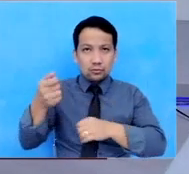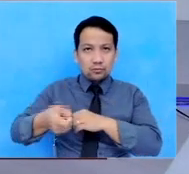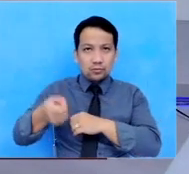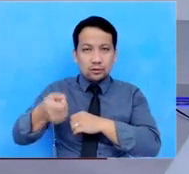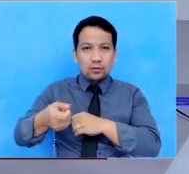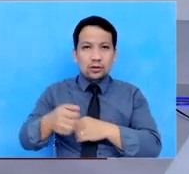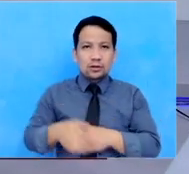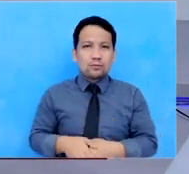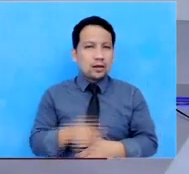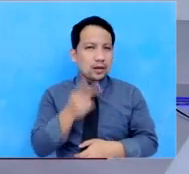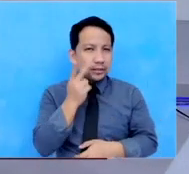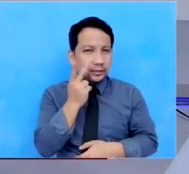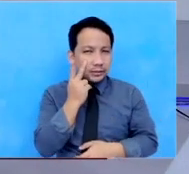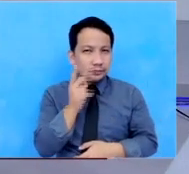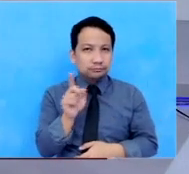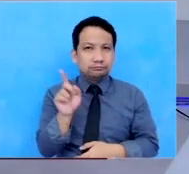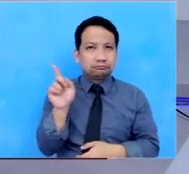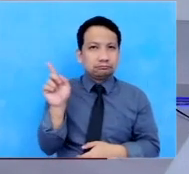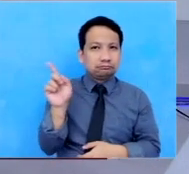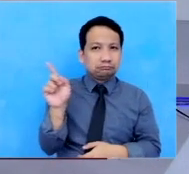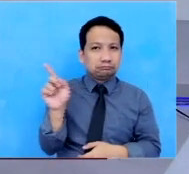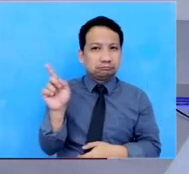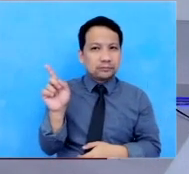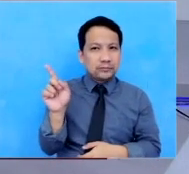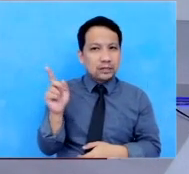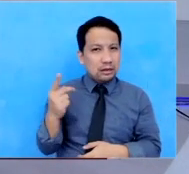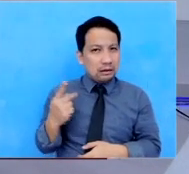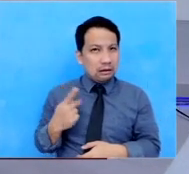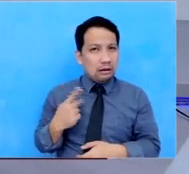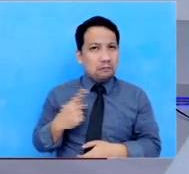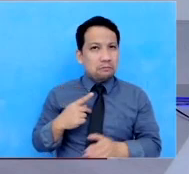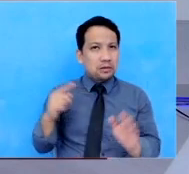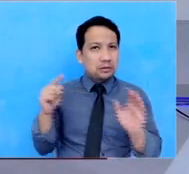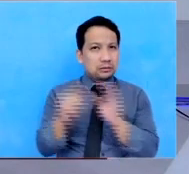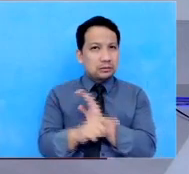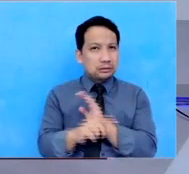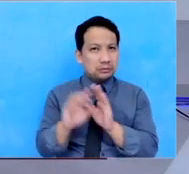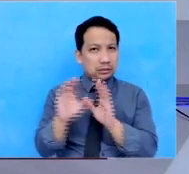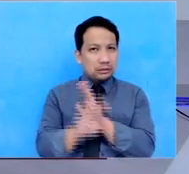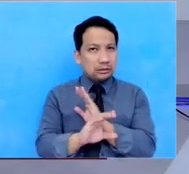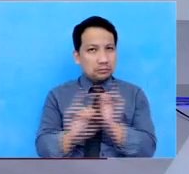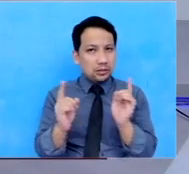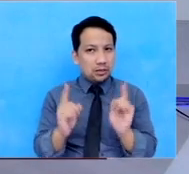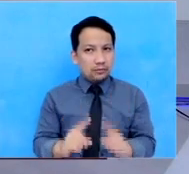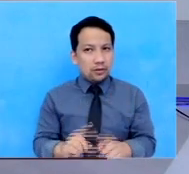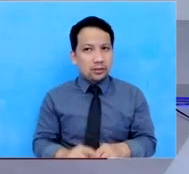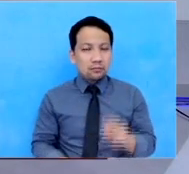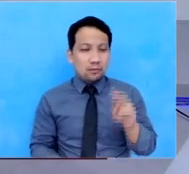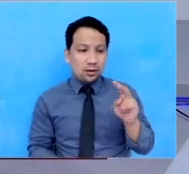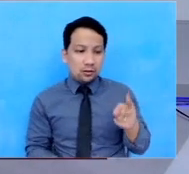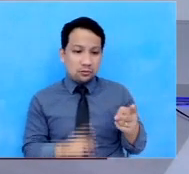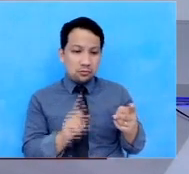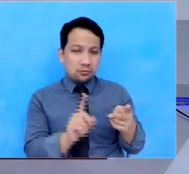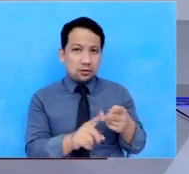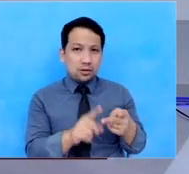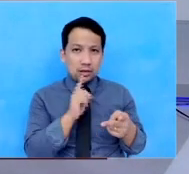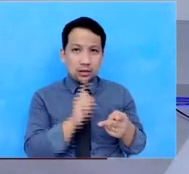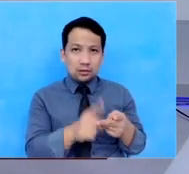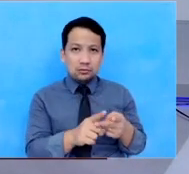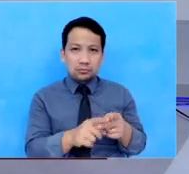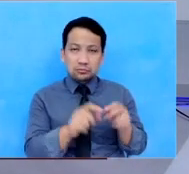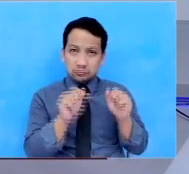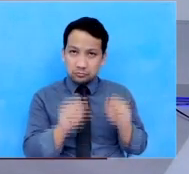tinitingnan dito? Una, mukha bang merong krimen na nangyari? At pangalawa, ang respondent ba ay probably